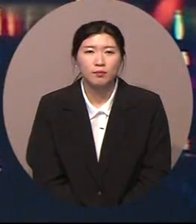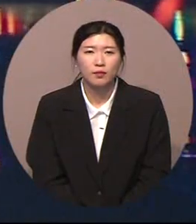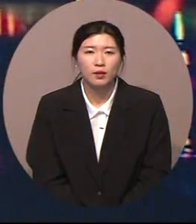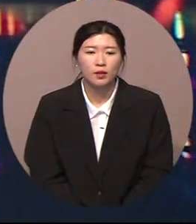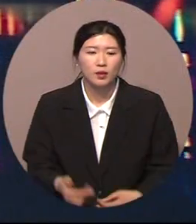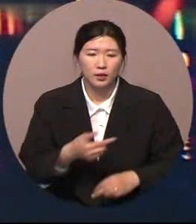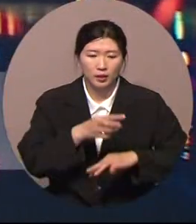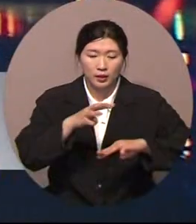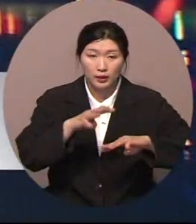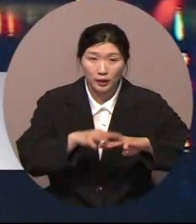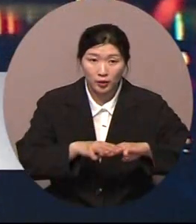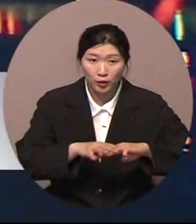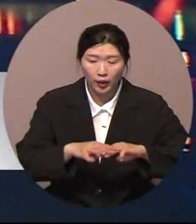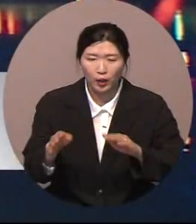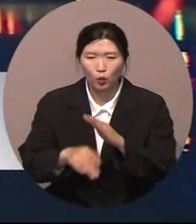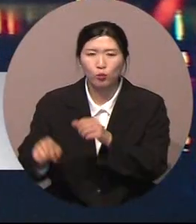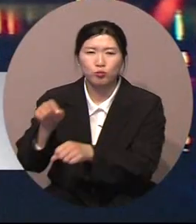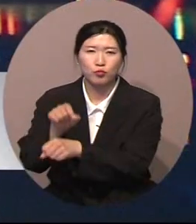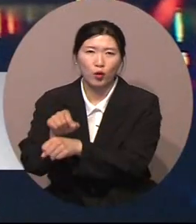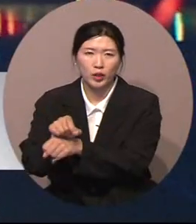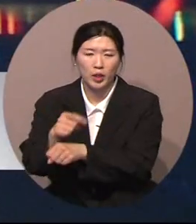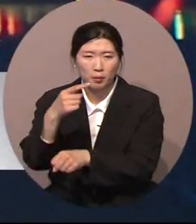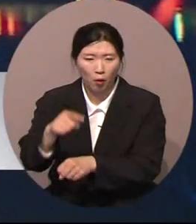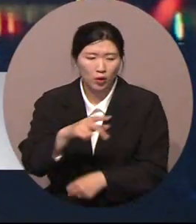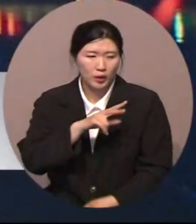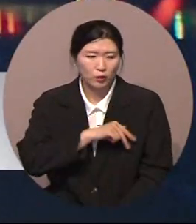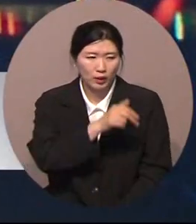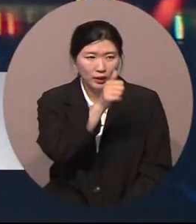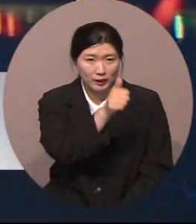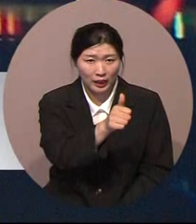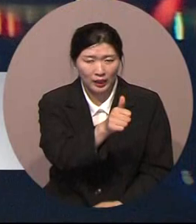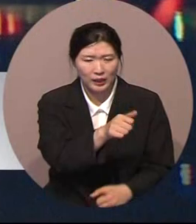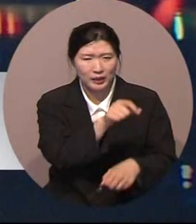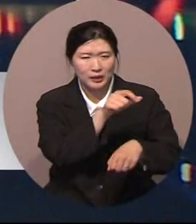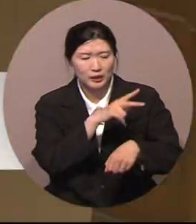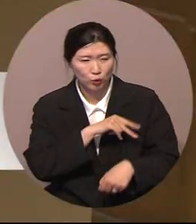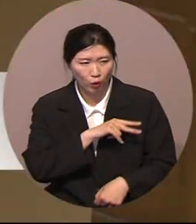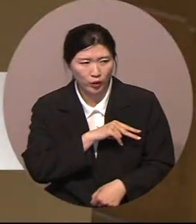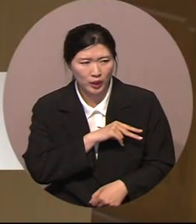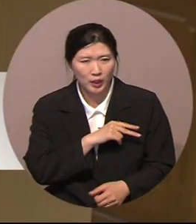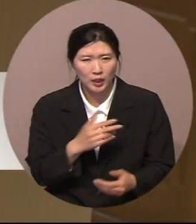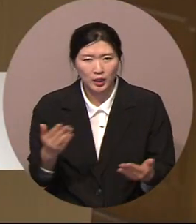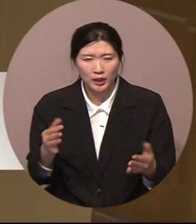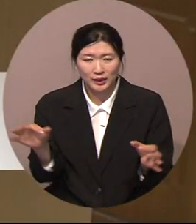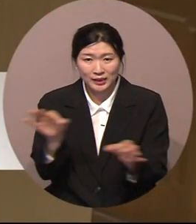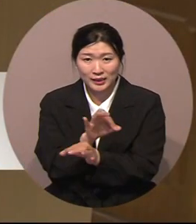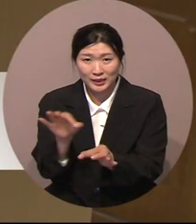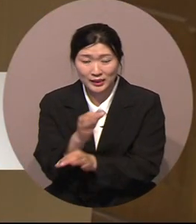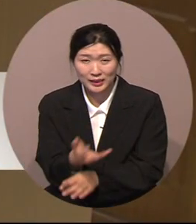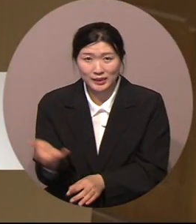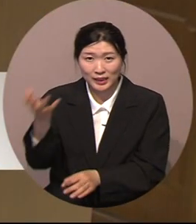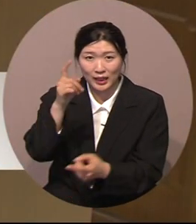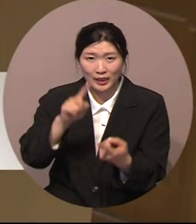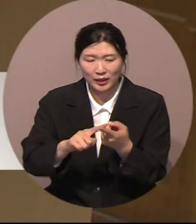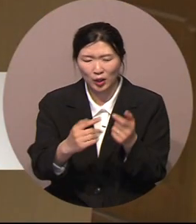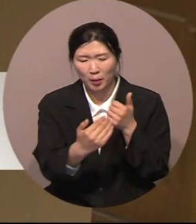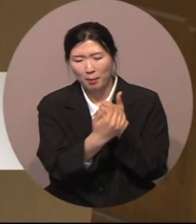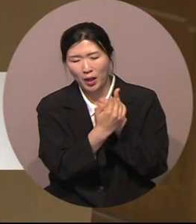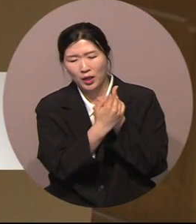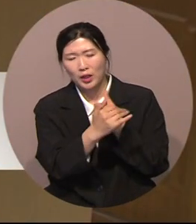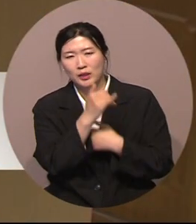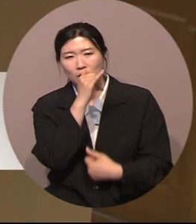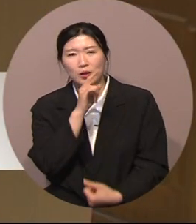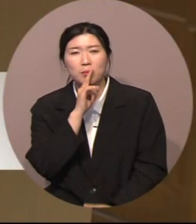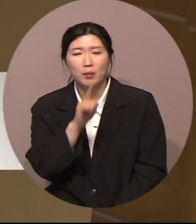대전에 한 9 2회 공무원이 의장과 의원이 승진 인사에 부적절하게 개입했다며 경찰에 고소했습니다 경찰에